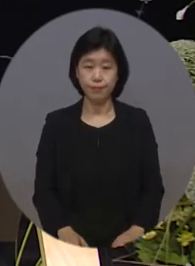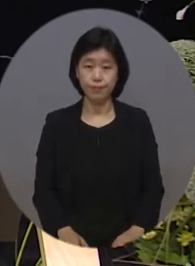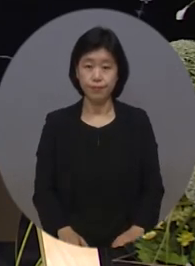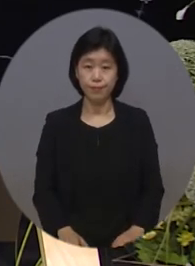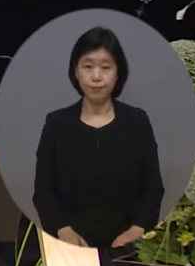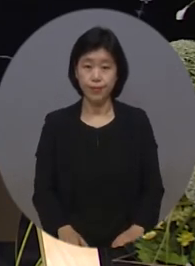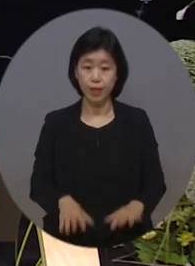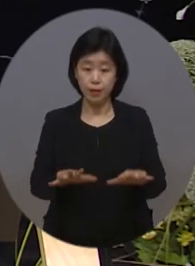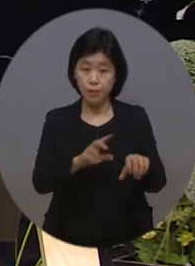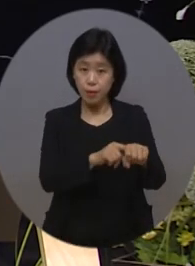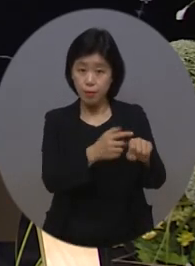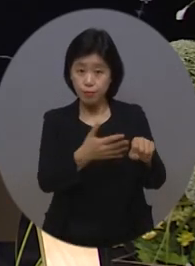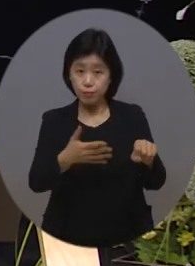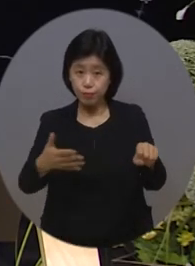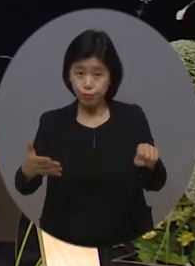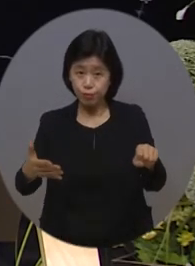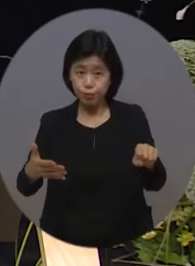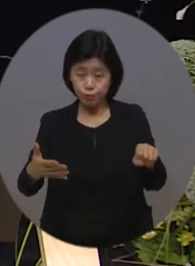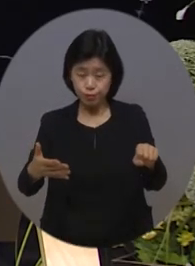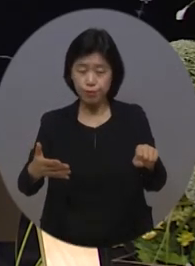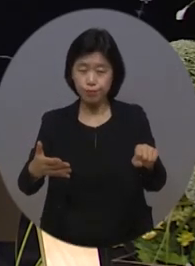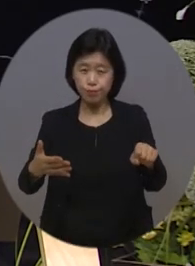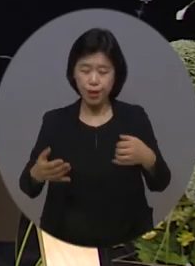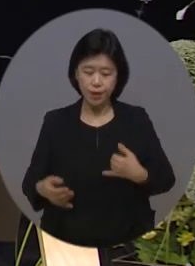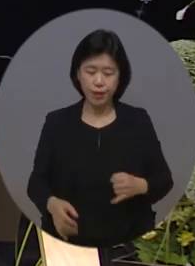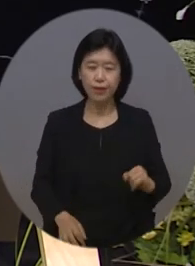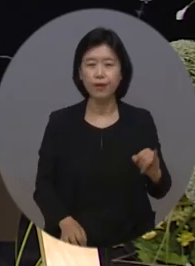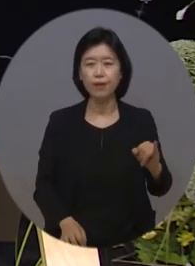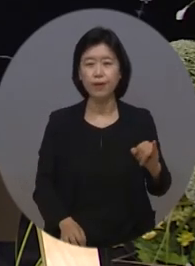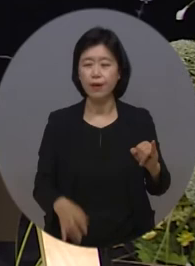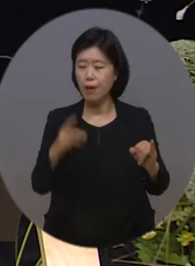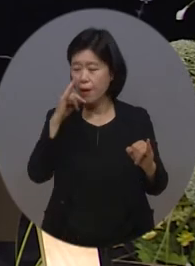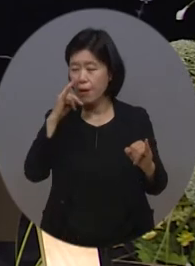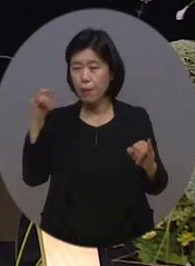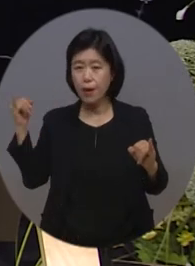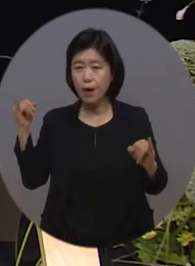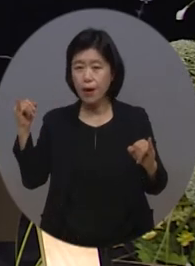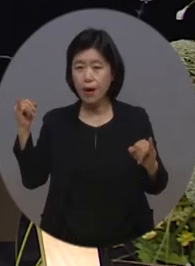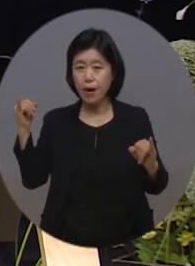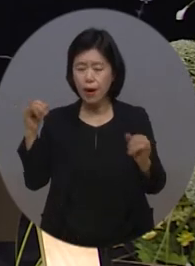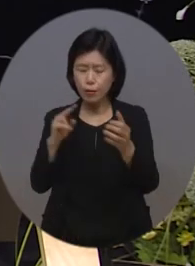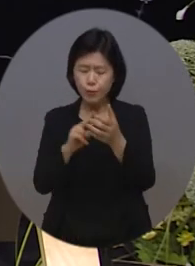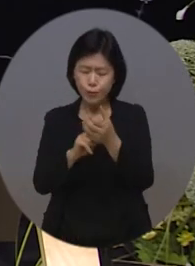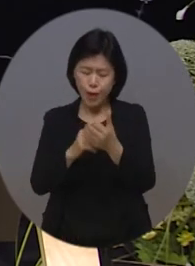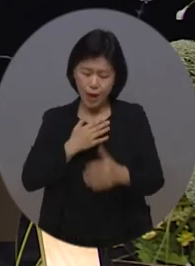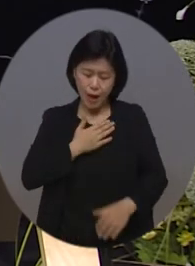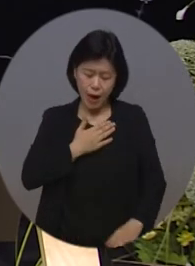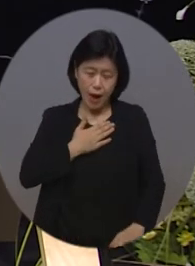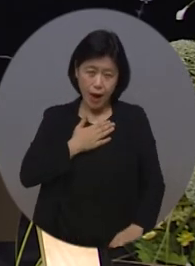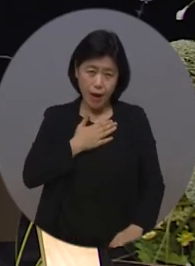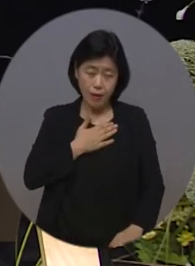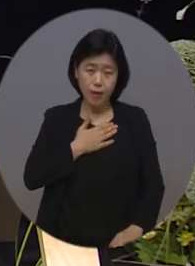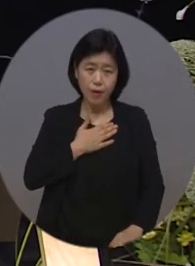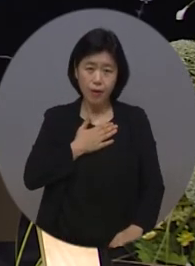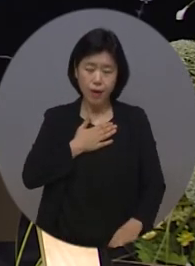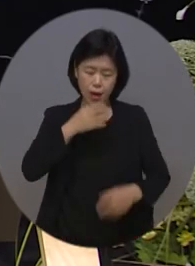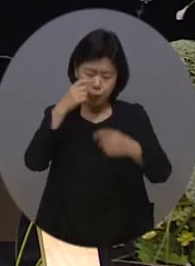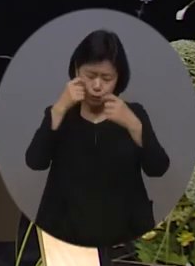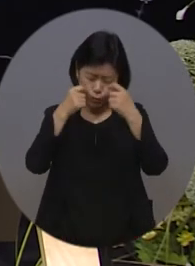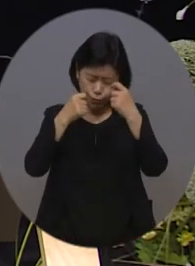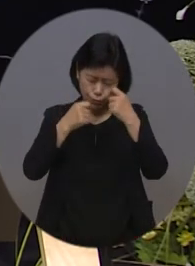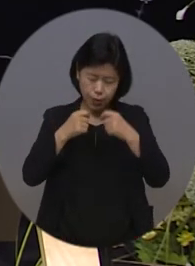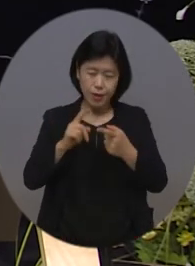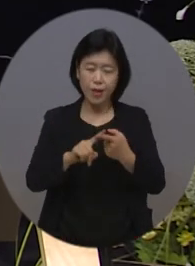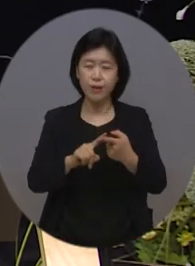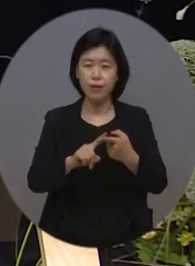지금 비로소 처녀와 어미가 감추었던 울음이 얼마나 막막한지를 들을 수 있습니다.